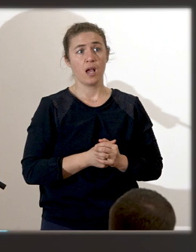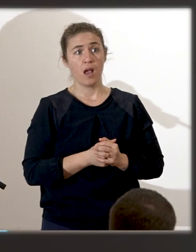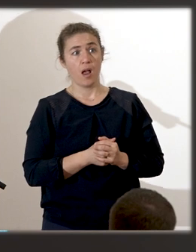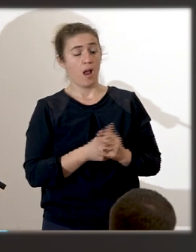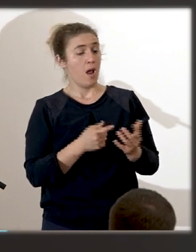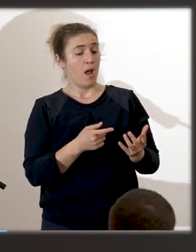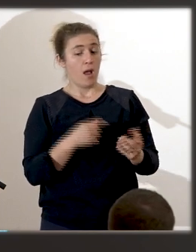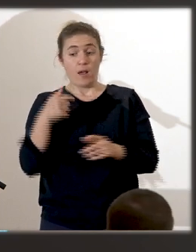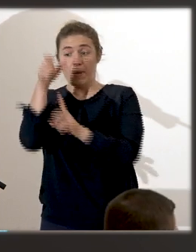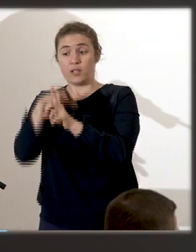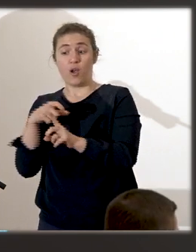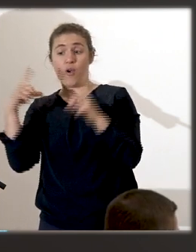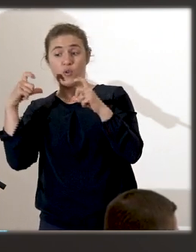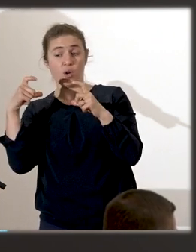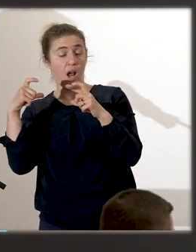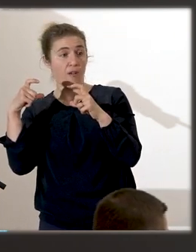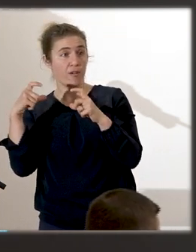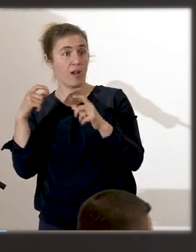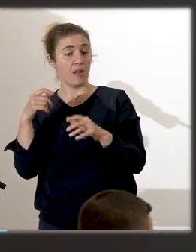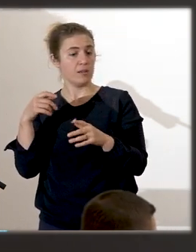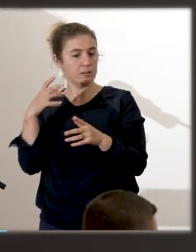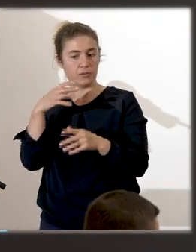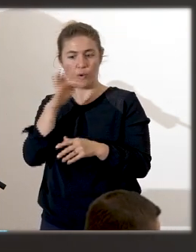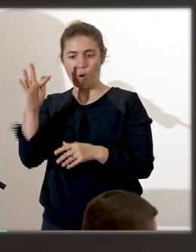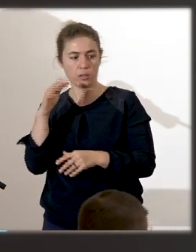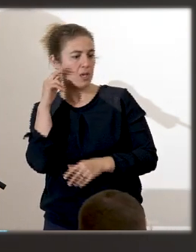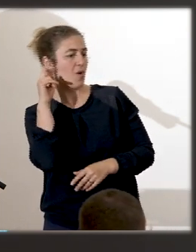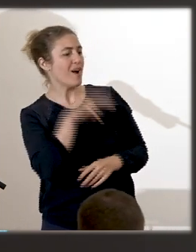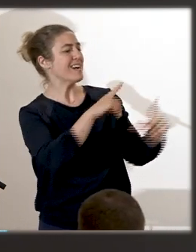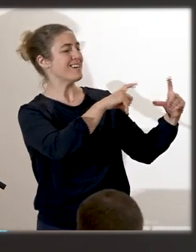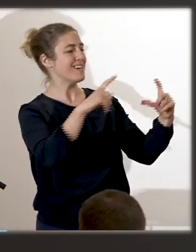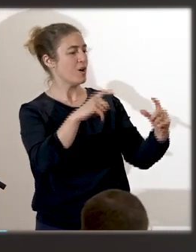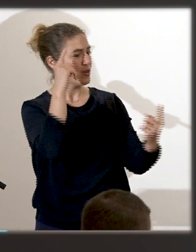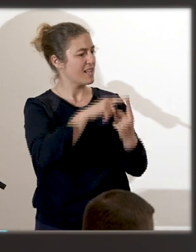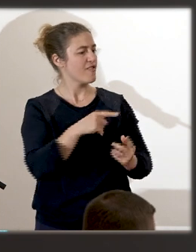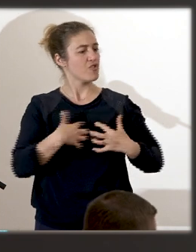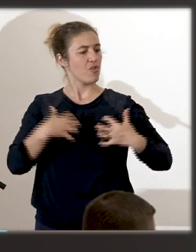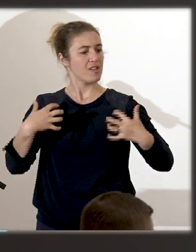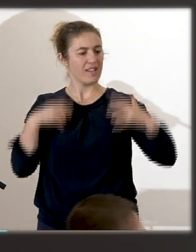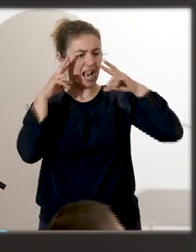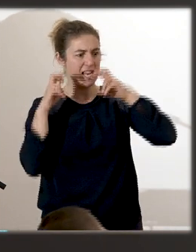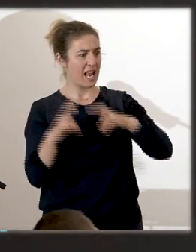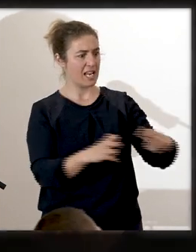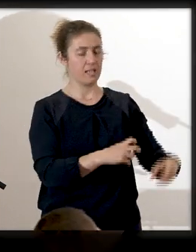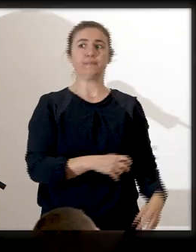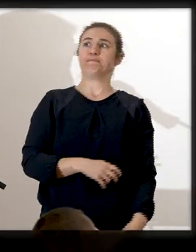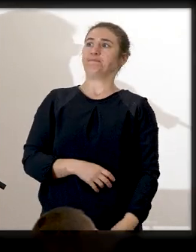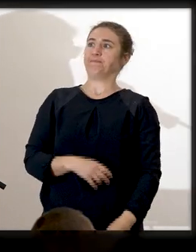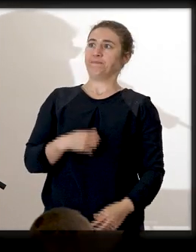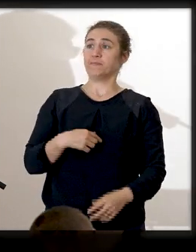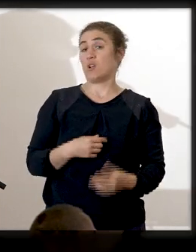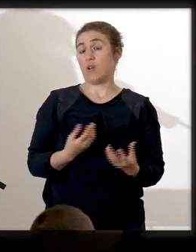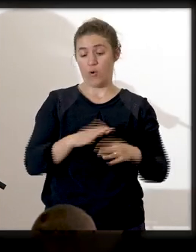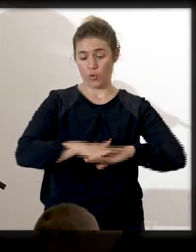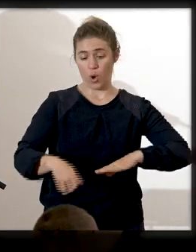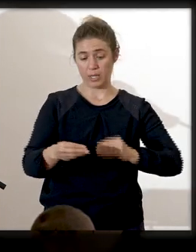de la métropole, pour permettre l'observation dite scientifique des différentes races de la colonie. Ils sont pieds nus sur un